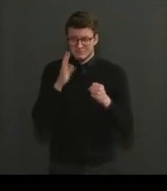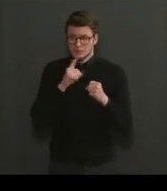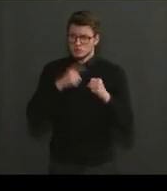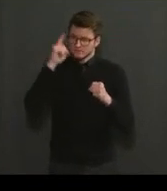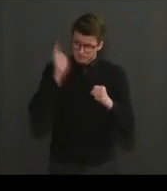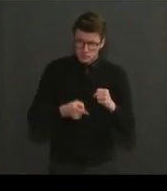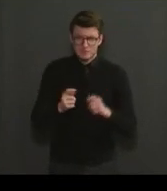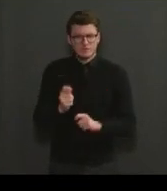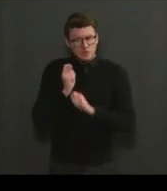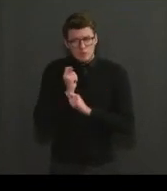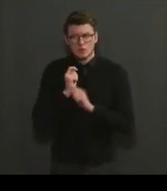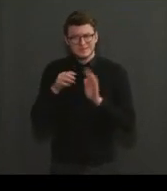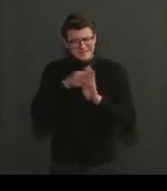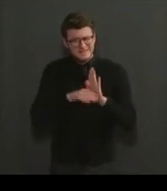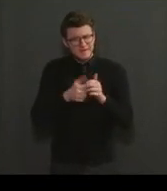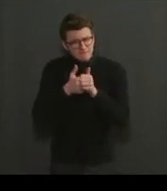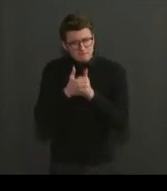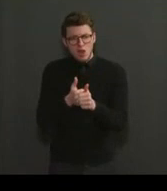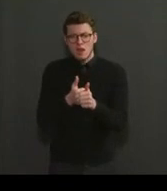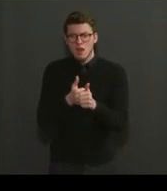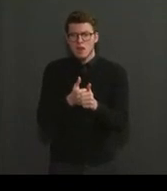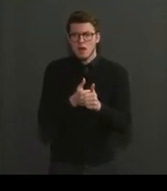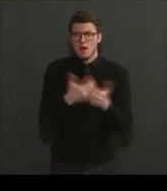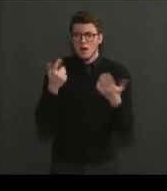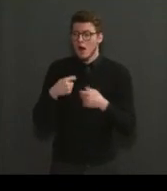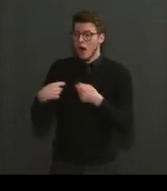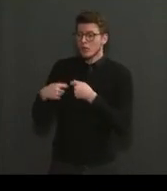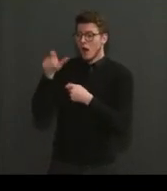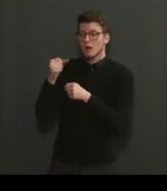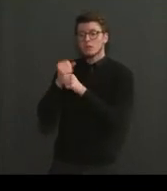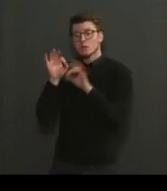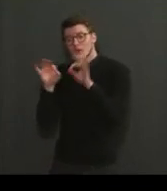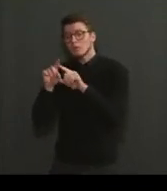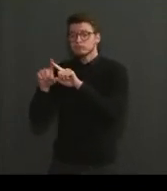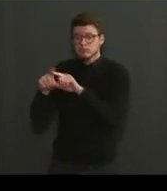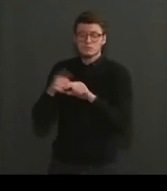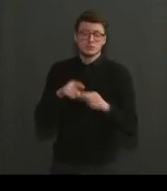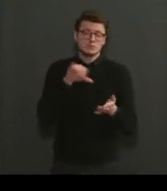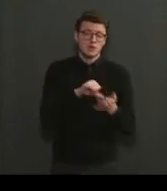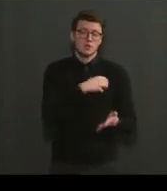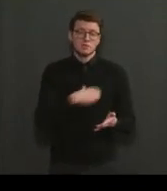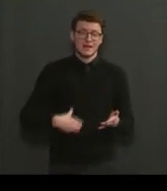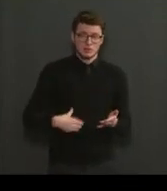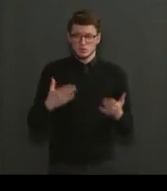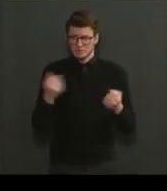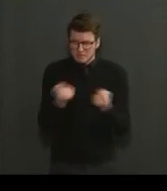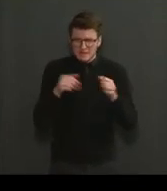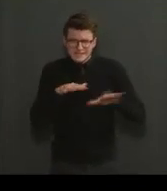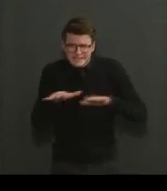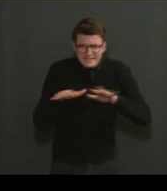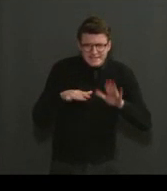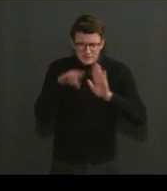opnemen. De handelaars en de lokale overheden zijn volop bezig om te bekijken en de nodige maatregelen te nemen om dit